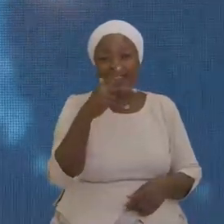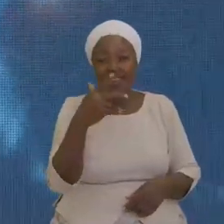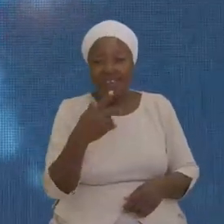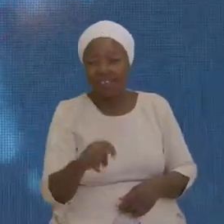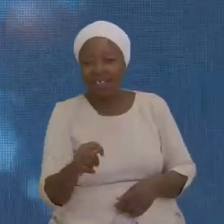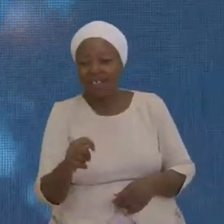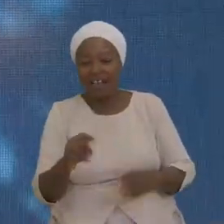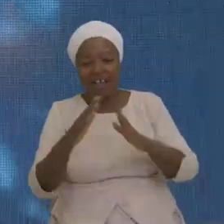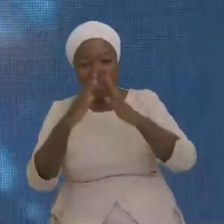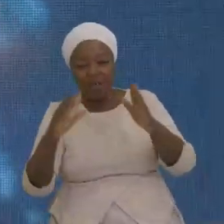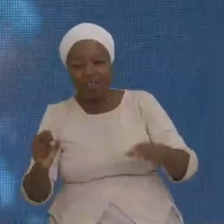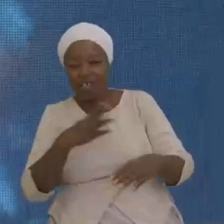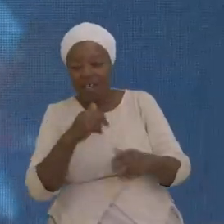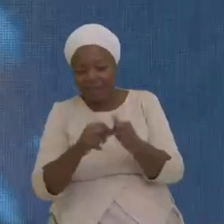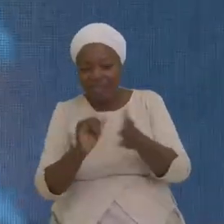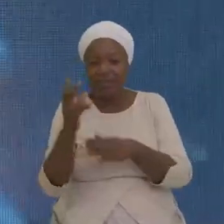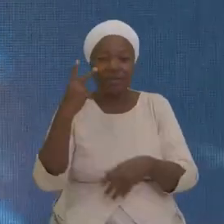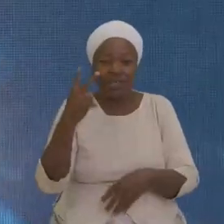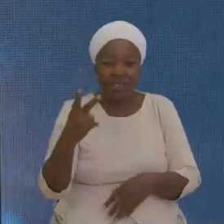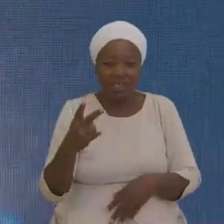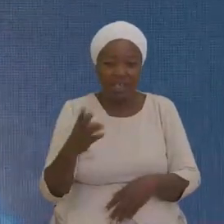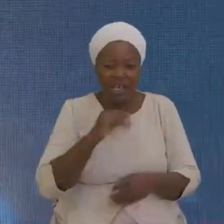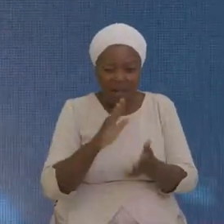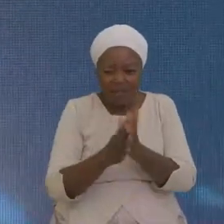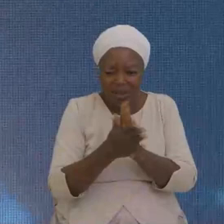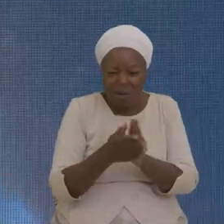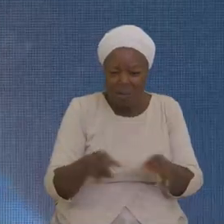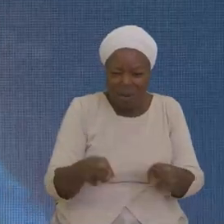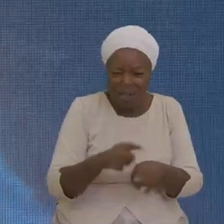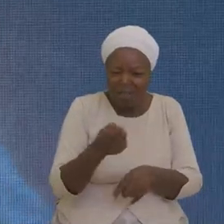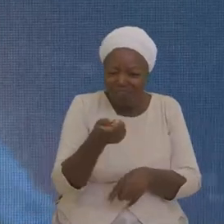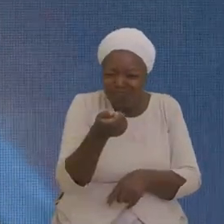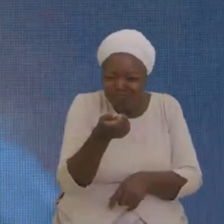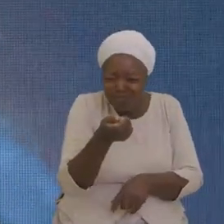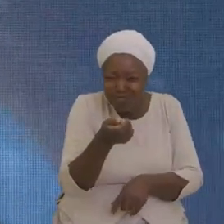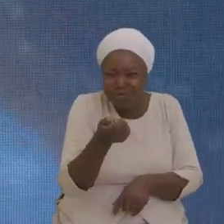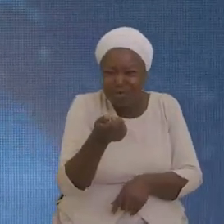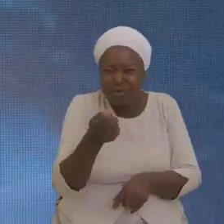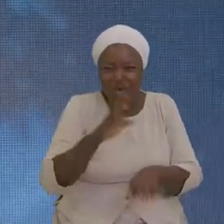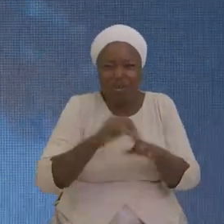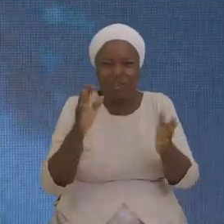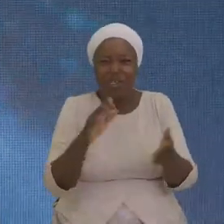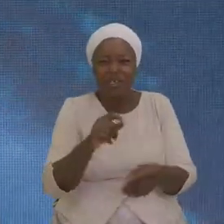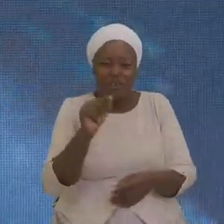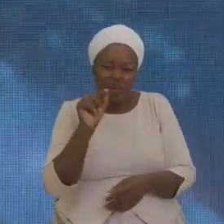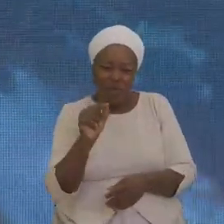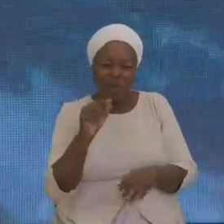Les problèmes, les maisons, tout ce que vous voyez deviennent comme une poussière sur un